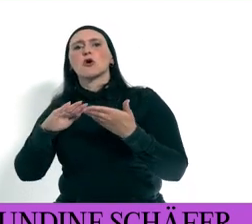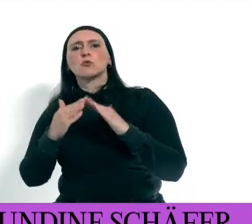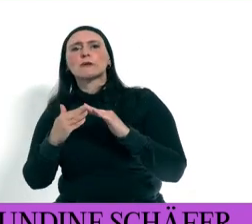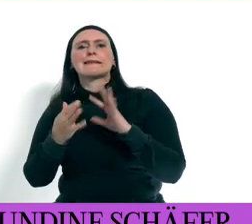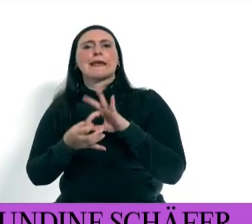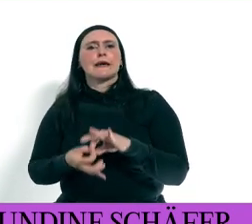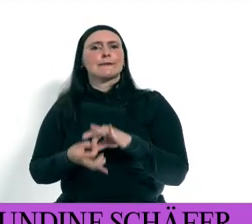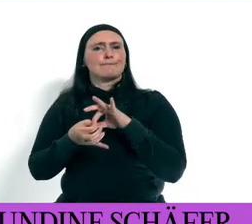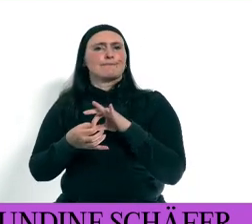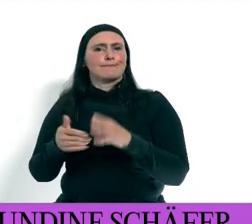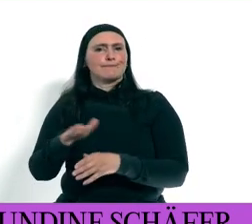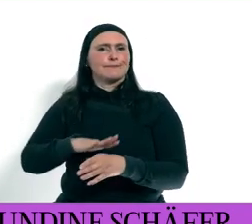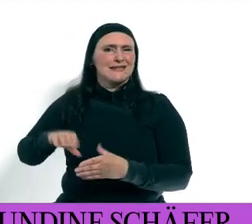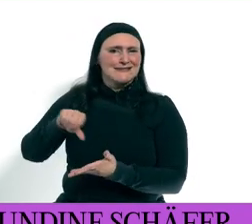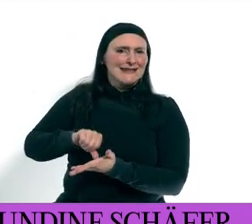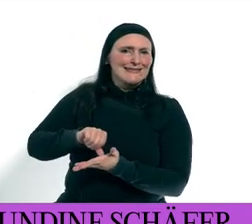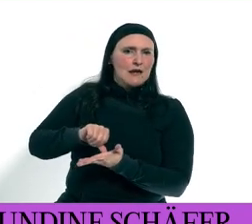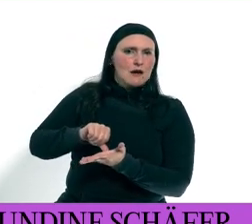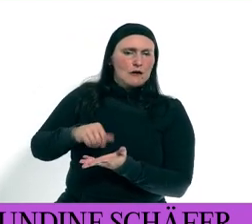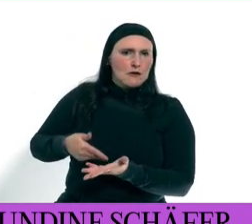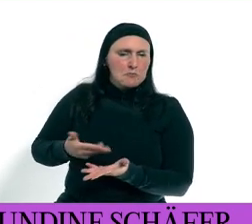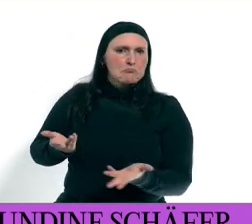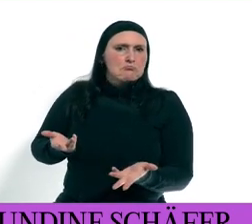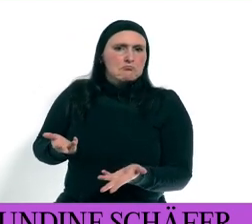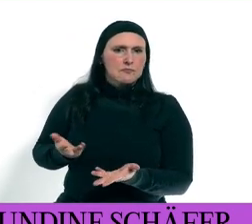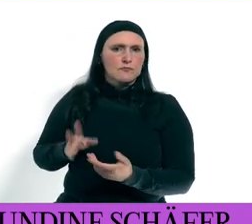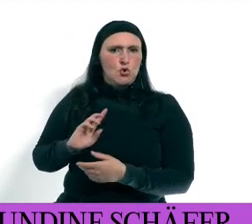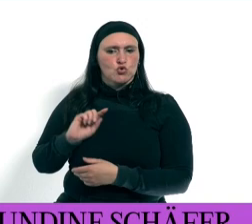von Zugang zum öffentlichen Raum,